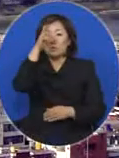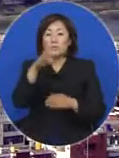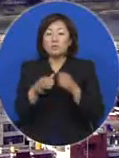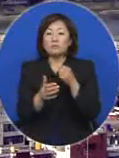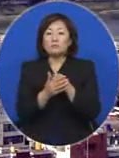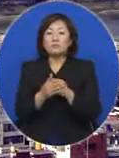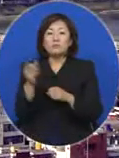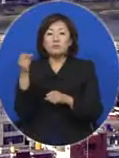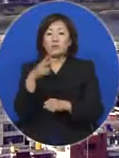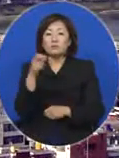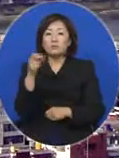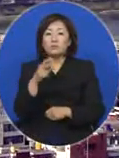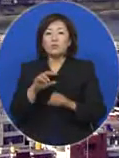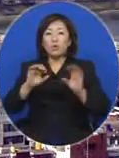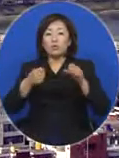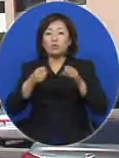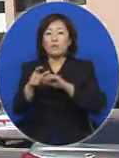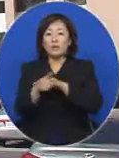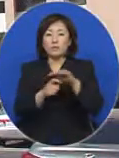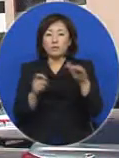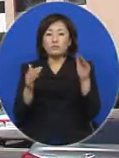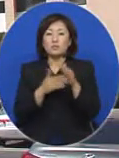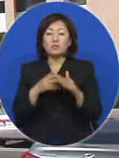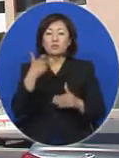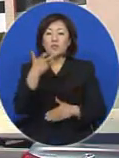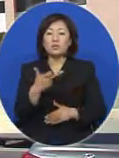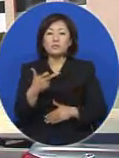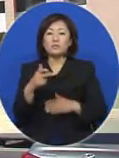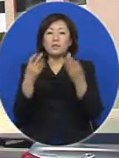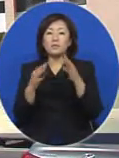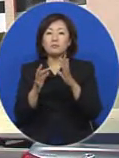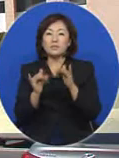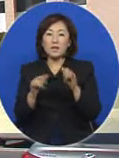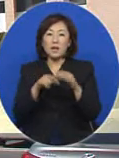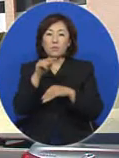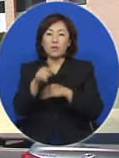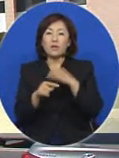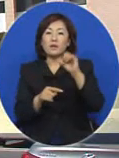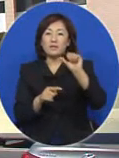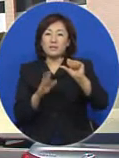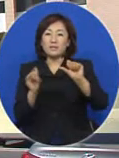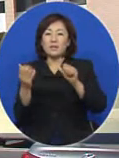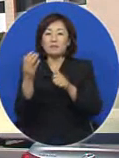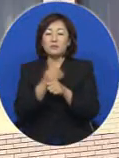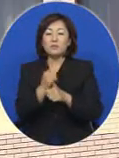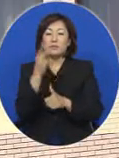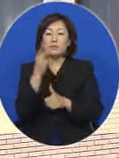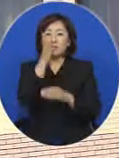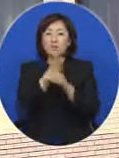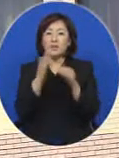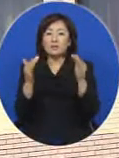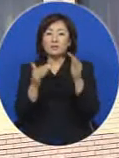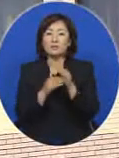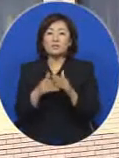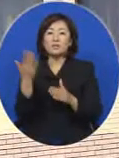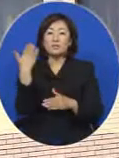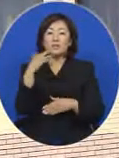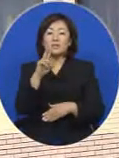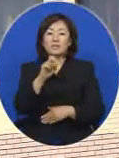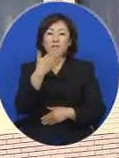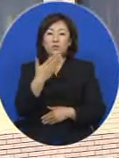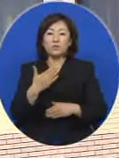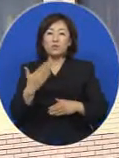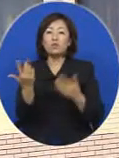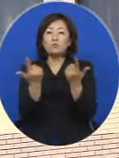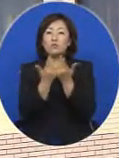중부경찰서는 오늘 상습적으로 오토바이를 훔친 17살 김모 군 등 5명을 붙잡아 조사하고 있습니다. 김 군 등은 지난달 29일